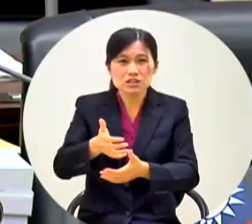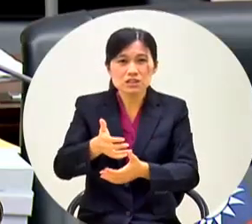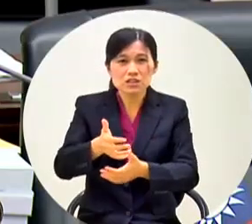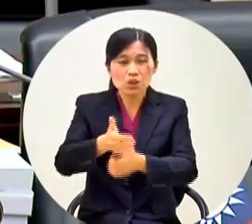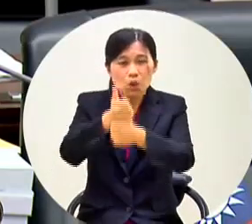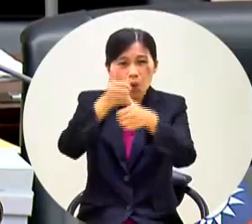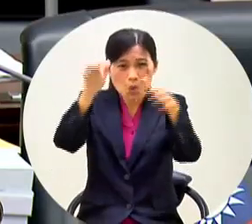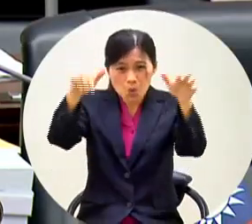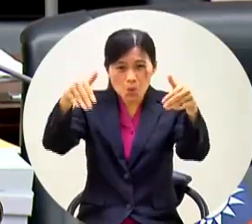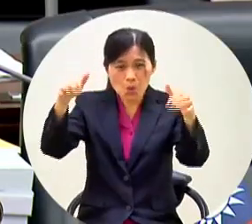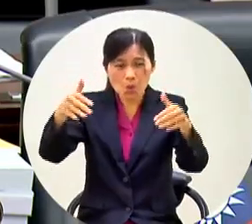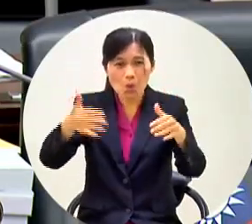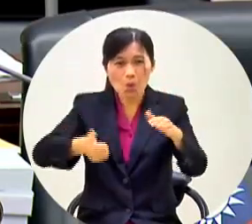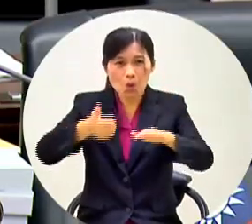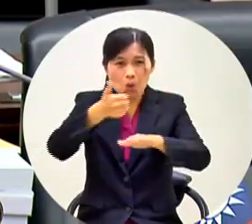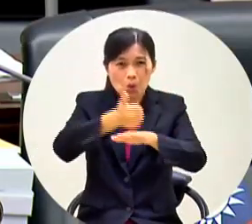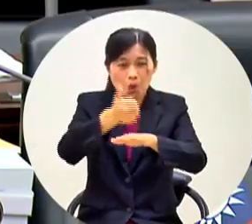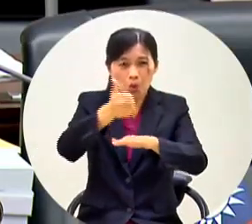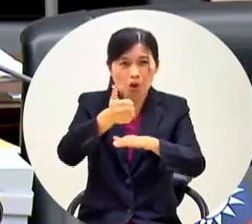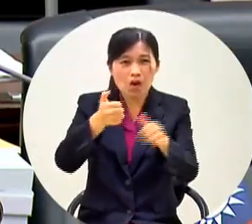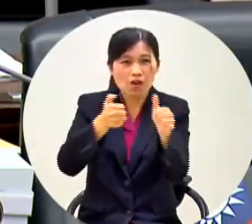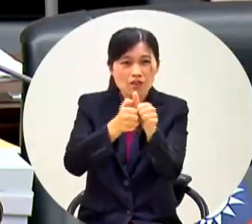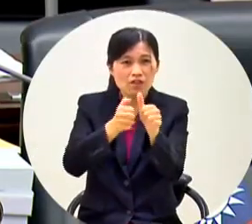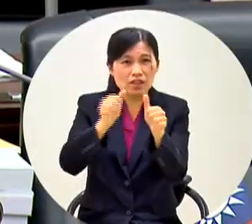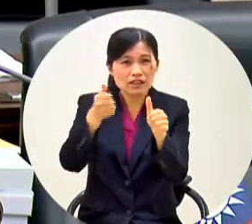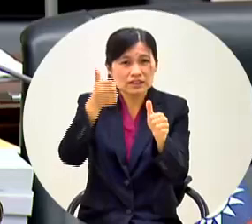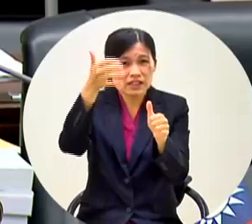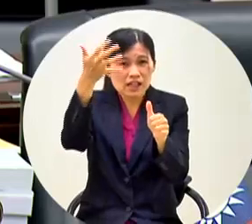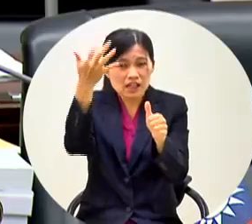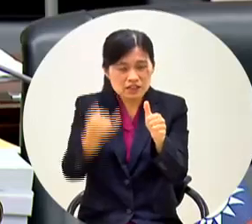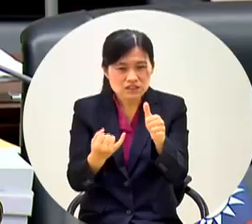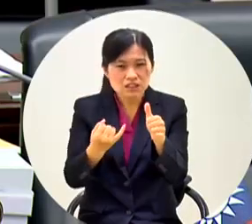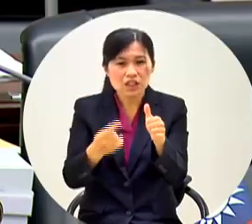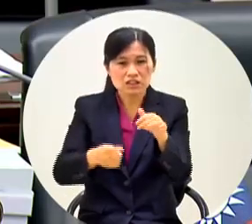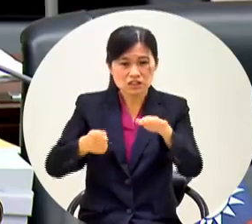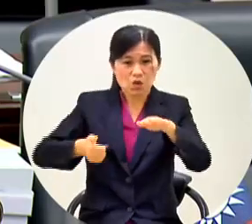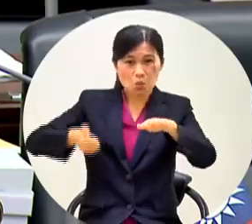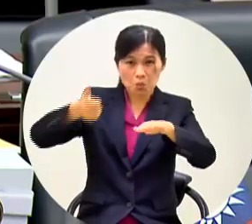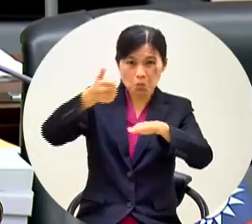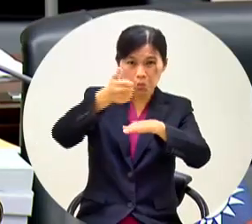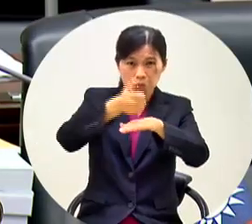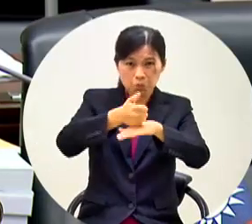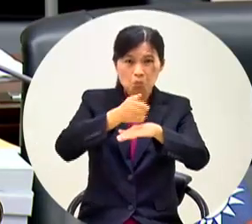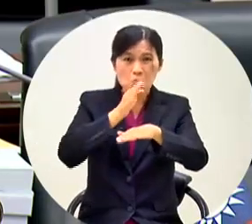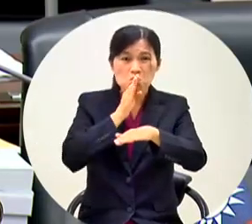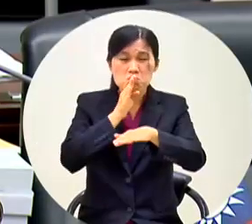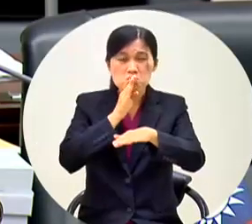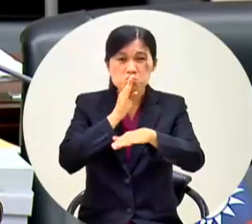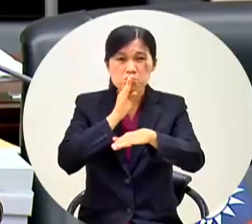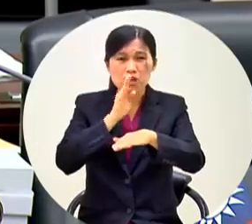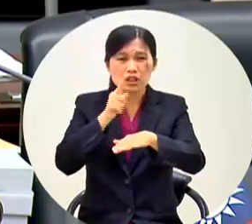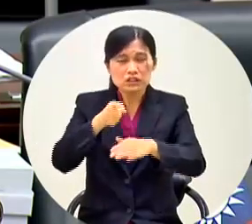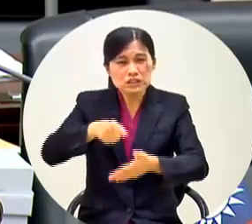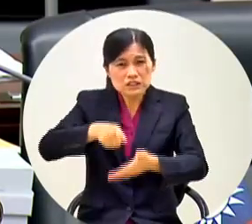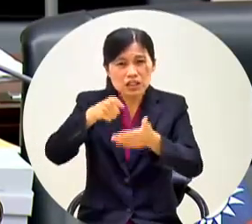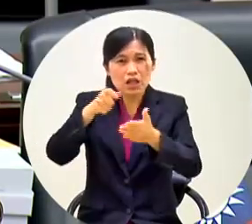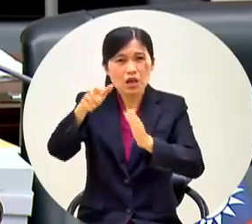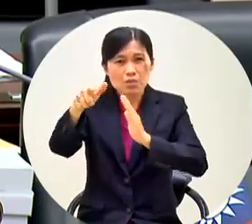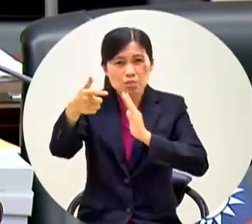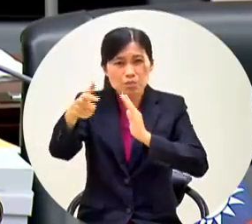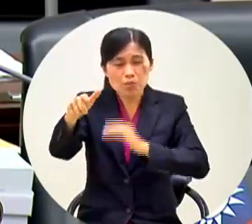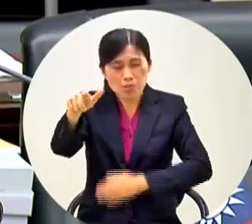主席，也曾经提出说，我们并不是要对预算做出什么样的动